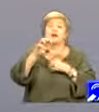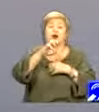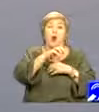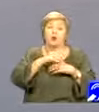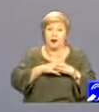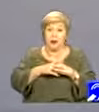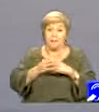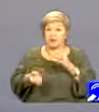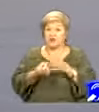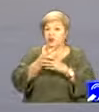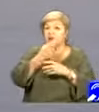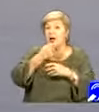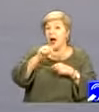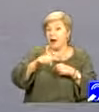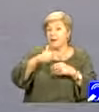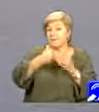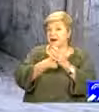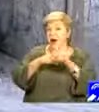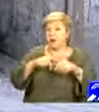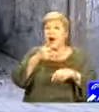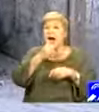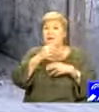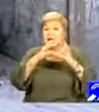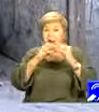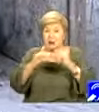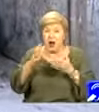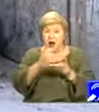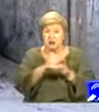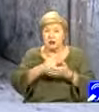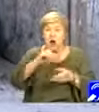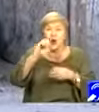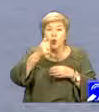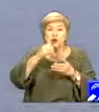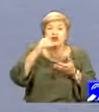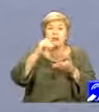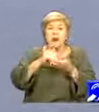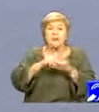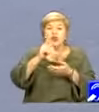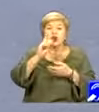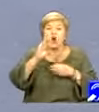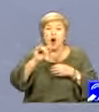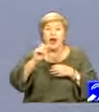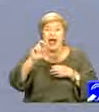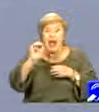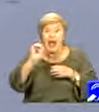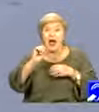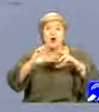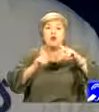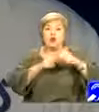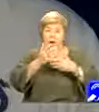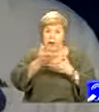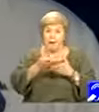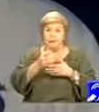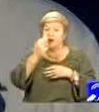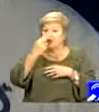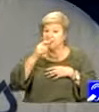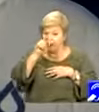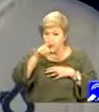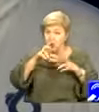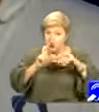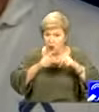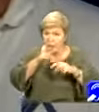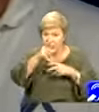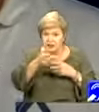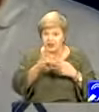începutul anului, reprezentanții Apelor Române au adunat 11.000 de tone de deșeuri. În afară de aceste gunoaie, ca să spun așa, produse